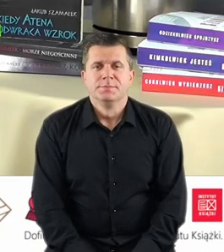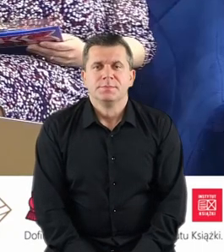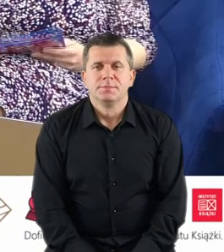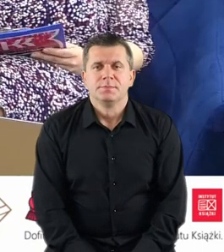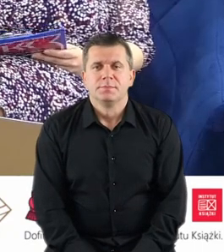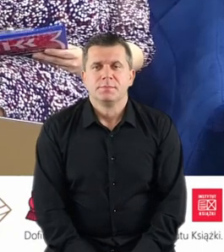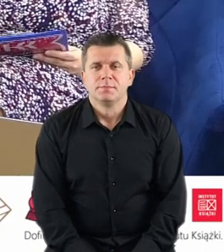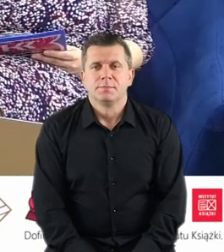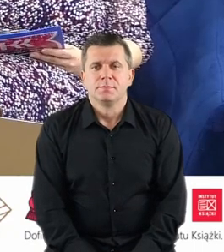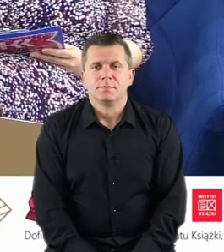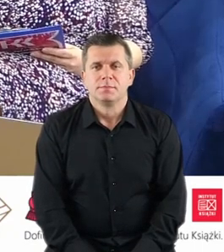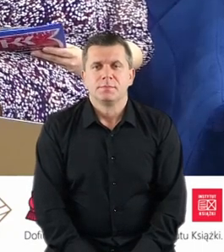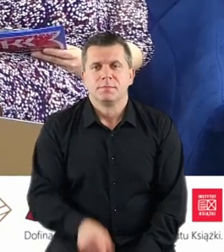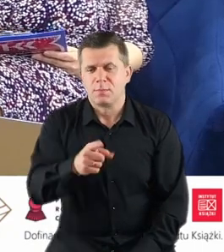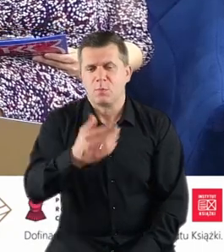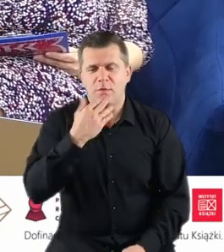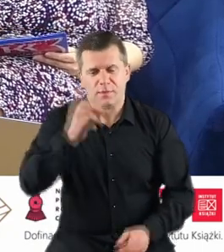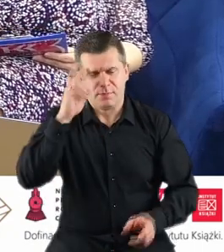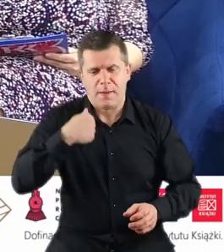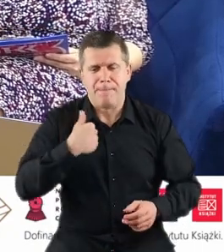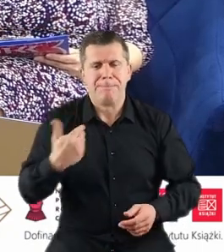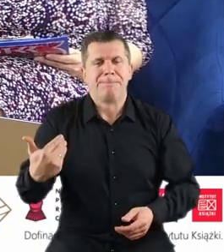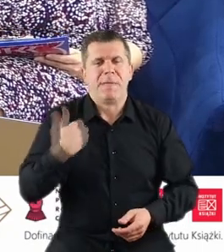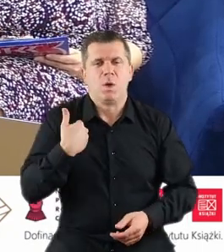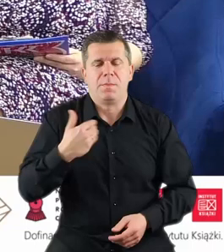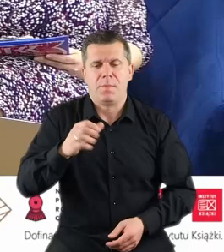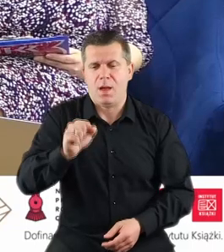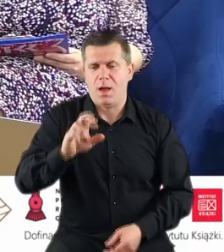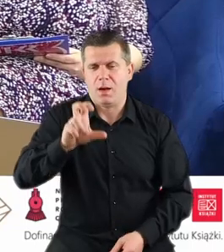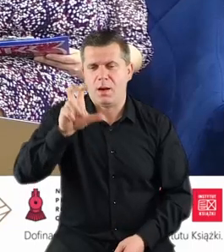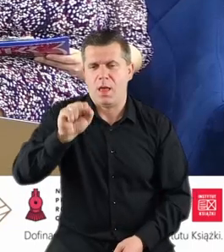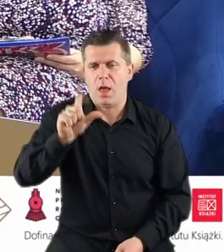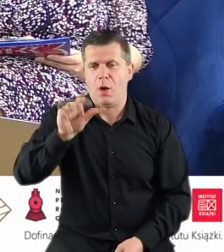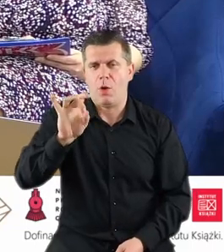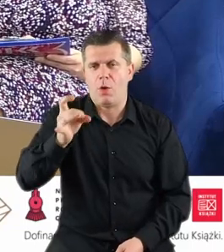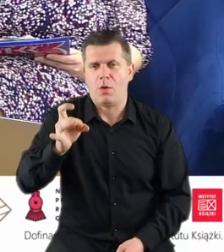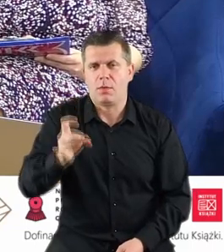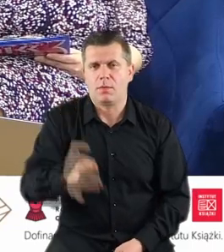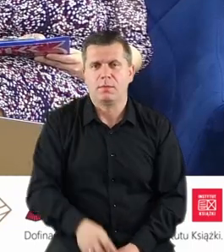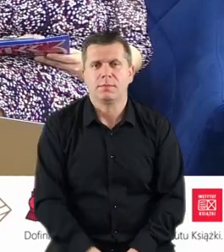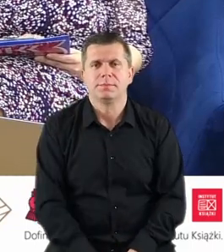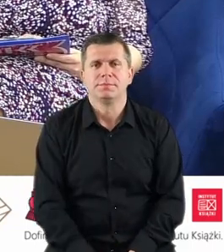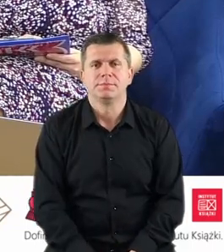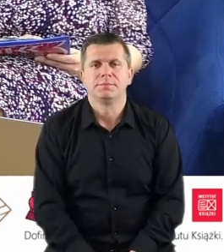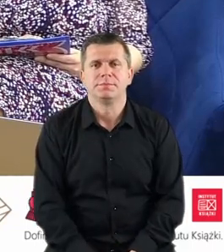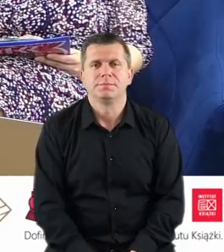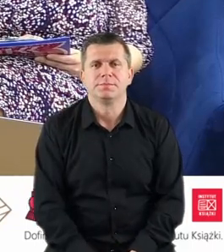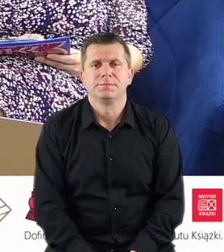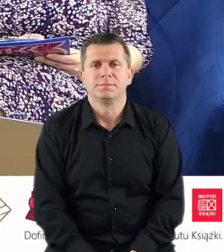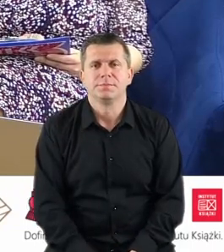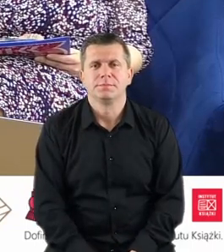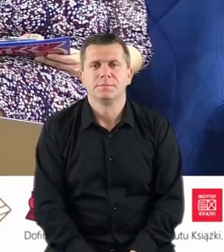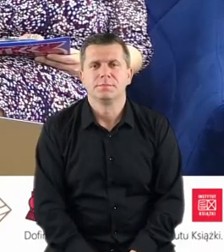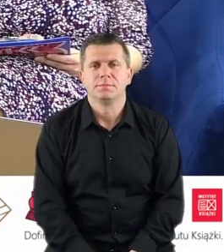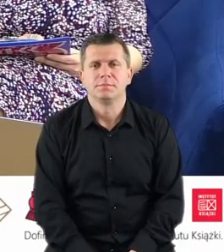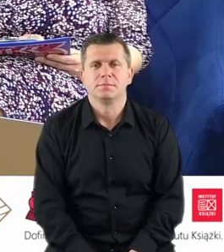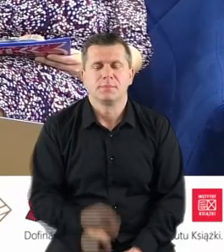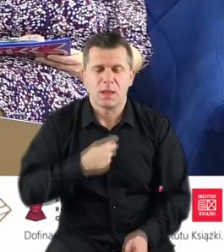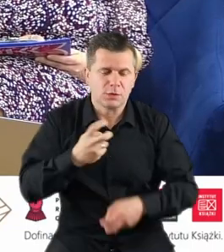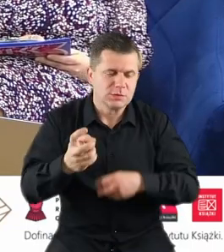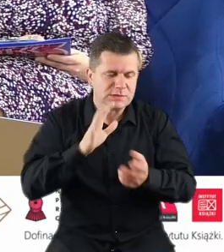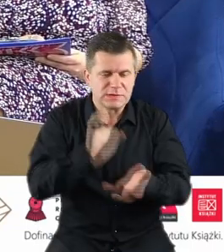Nazwał się pan kiedyś byłym archeologiem, czyli Tak. już pan nie jest Zdecydowanie archeologiem. nie trudzę się odkopywaniem